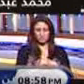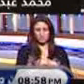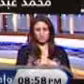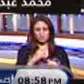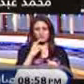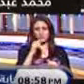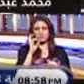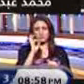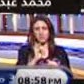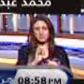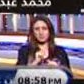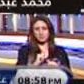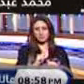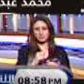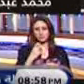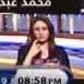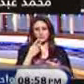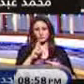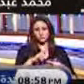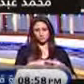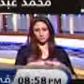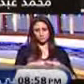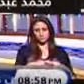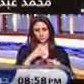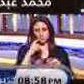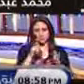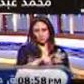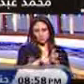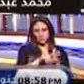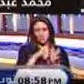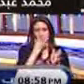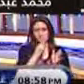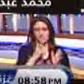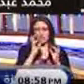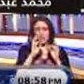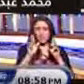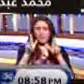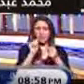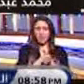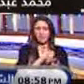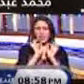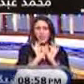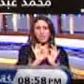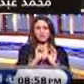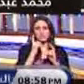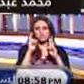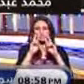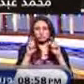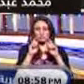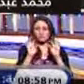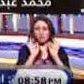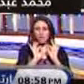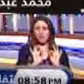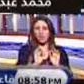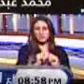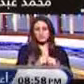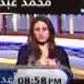مخالف تماما للي ورد بامر العمليات والاجراء الامني اللي كان المفروض